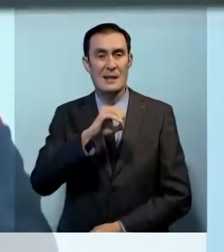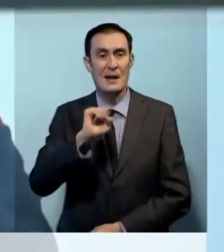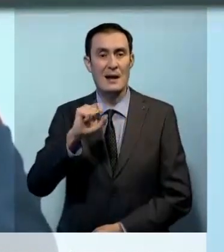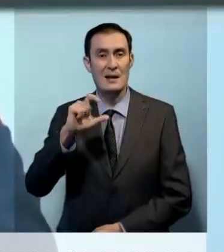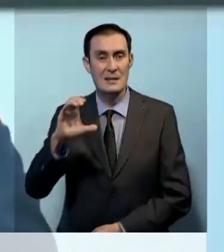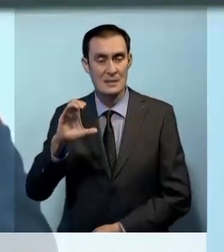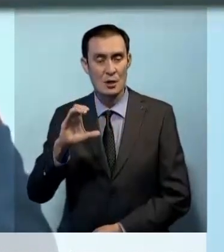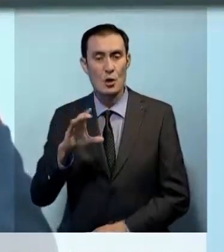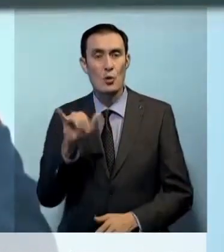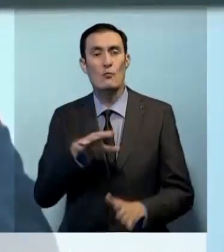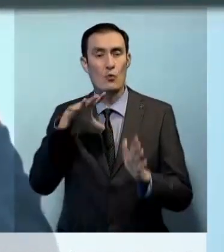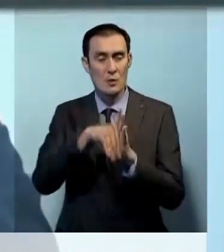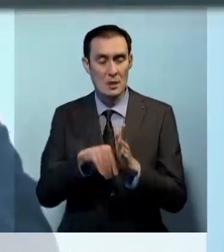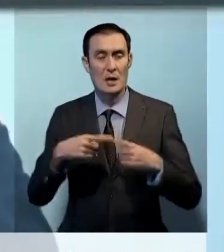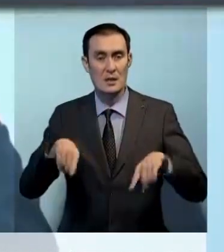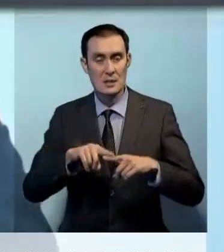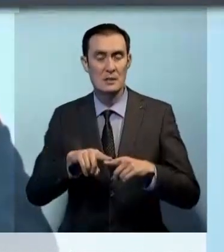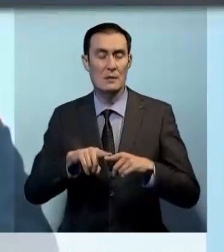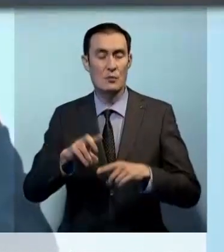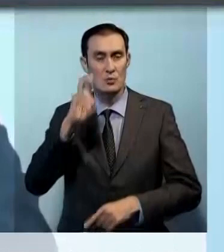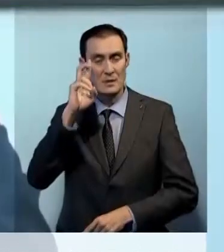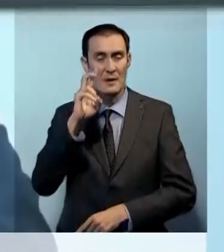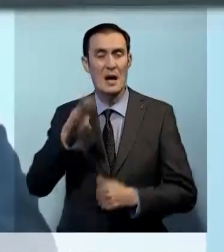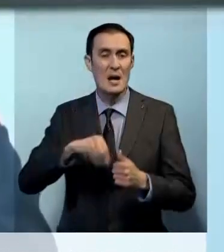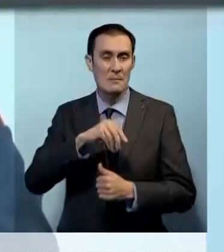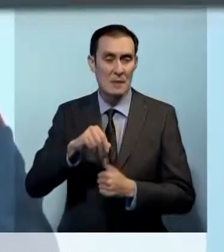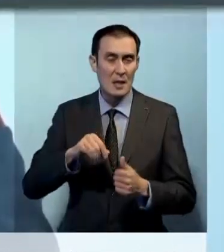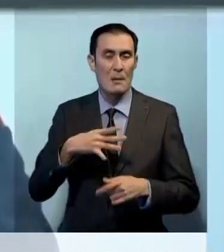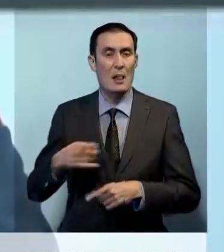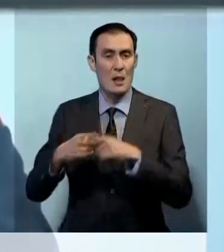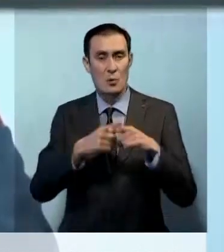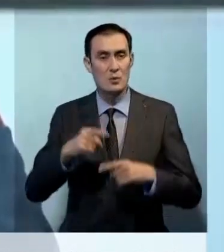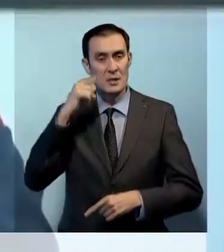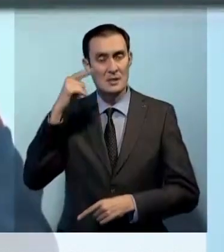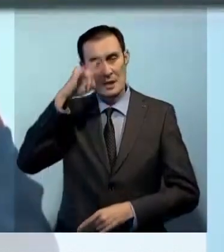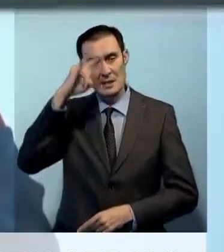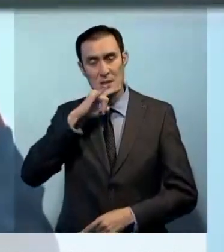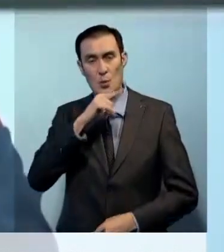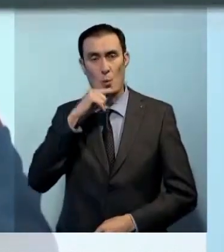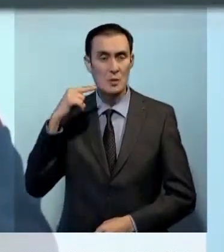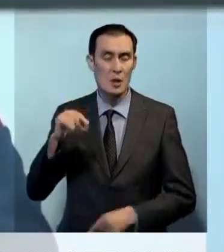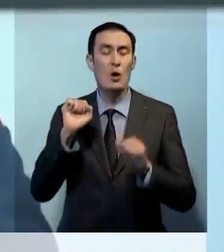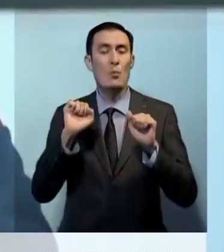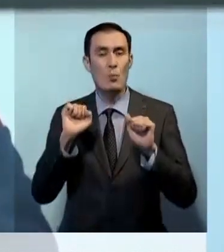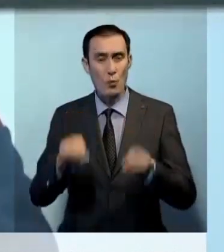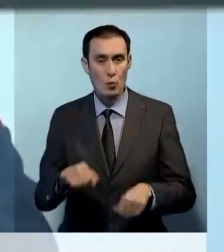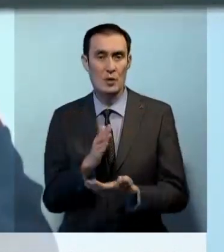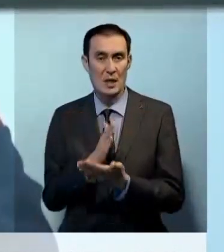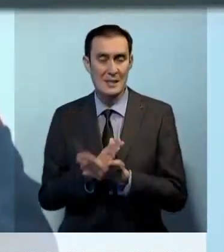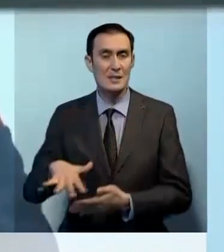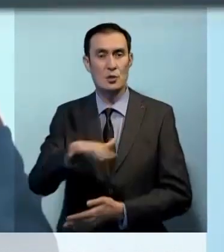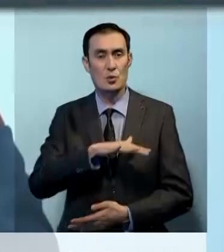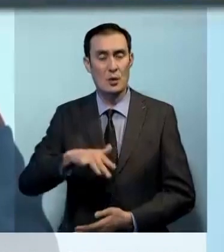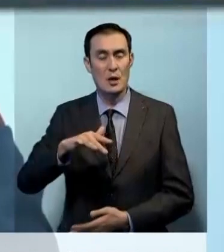союза, куда входят Армения, Беларусь, Кыргызстан, Казахстан, Россия, могут пребывать уже на